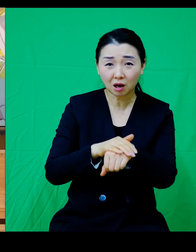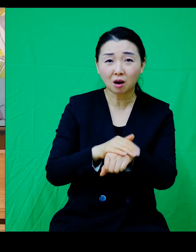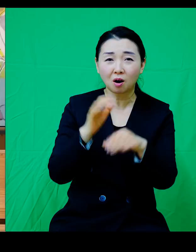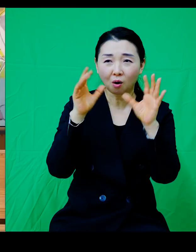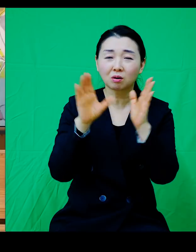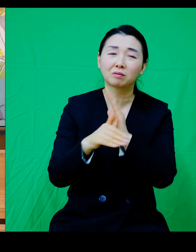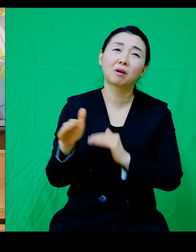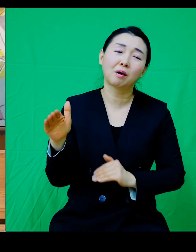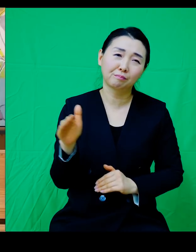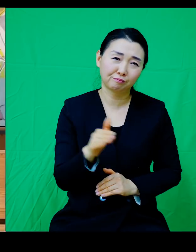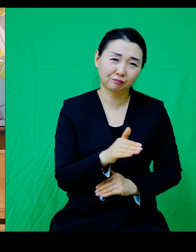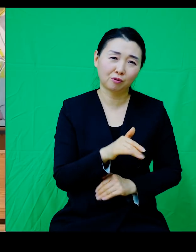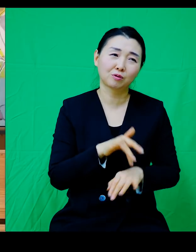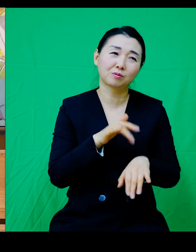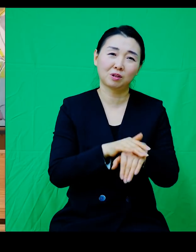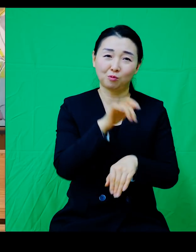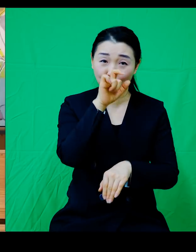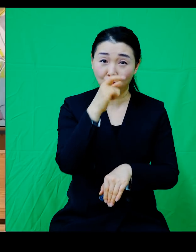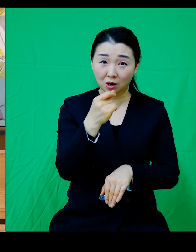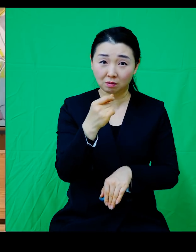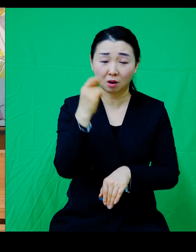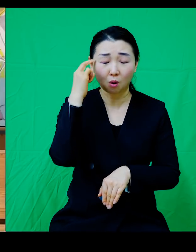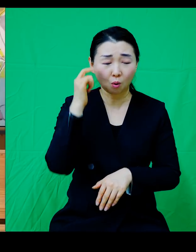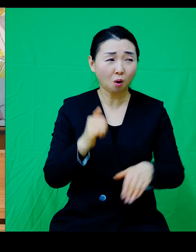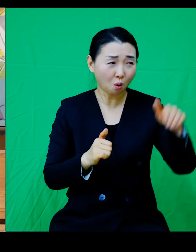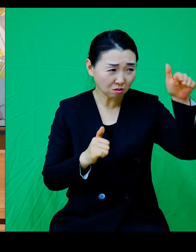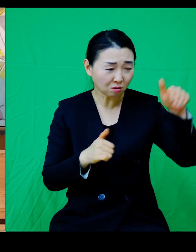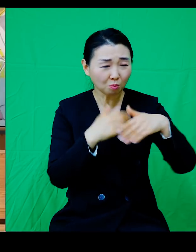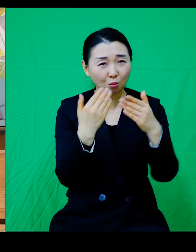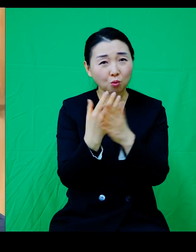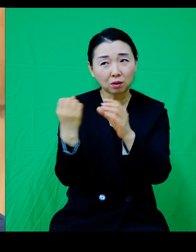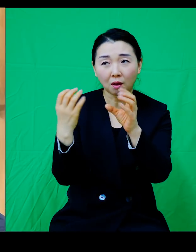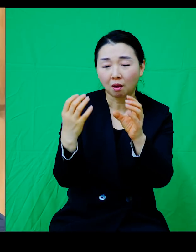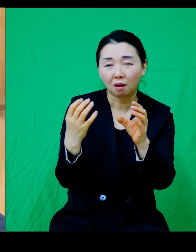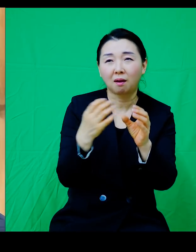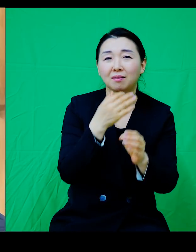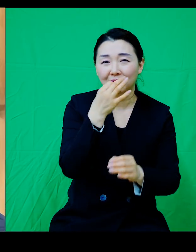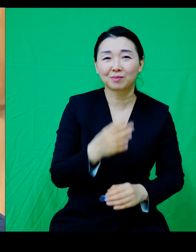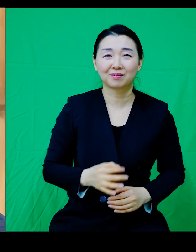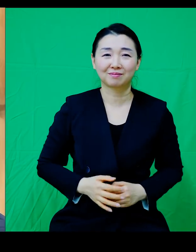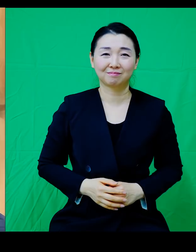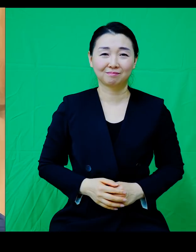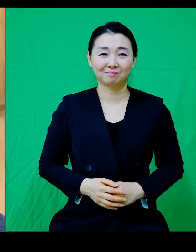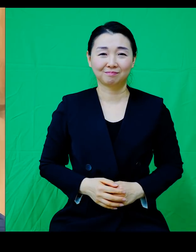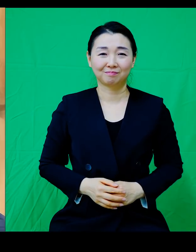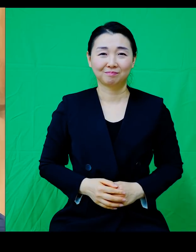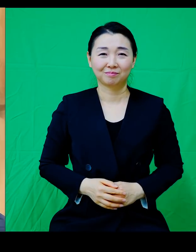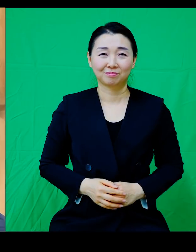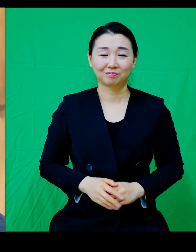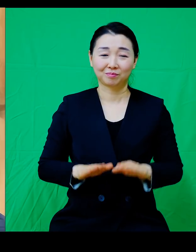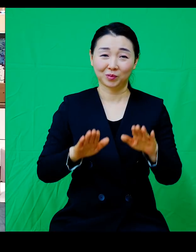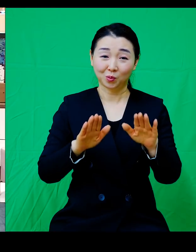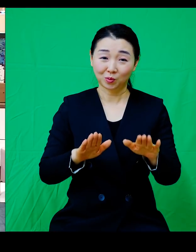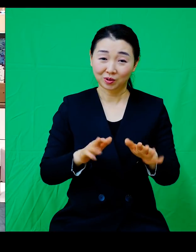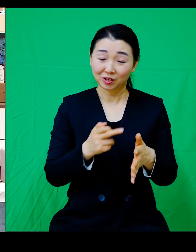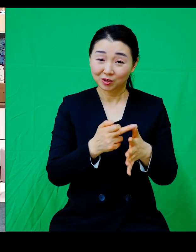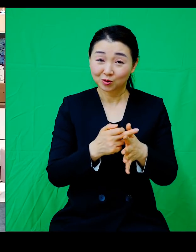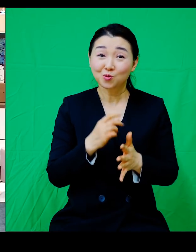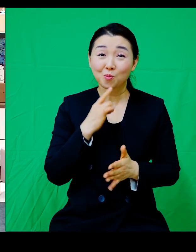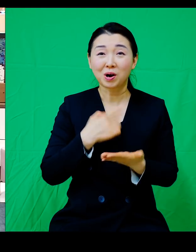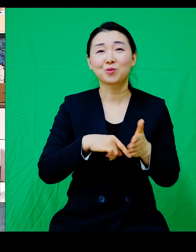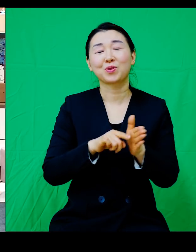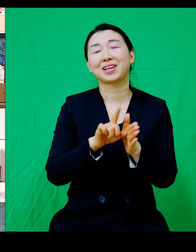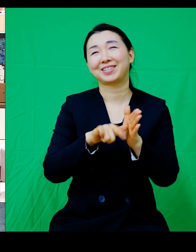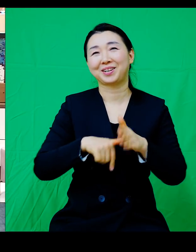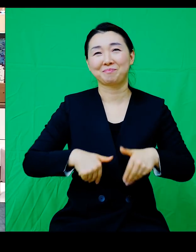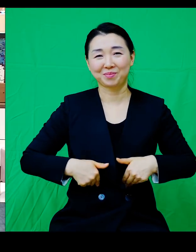할 수 있는 습관이 어렸을 때부터 좀 시켜야 된다고 생각이 들어요. 맞아요. 커서 하려니까 힘들죠. 맞아요. 네. 그래서 오늘은 그 진유만을